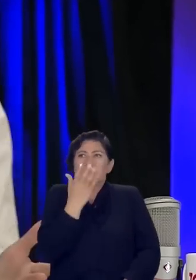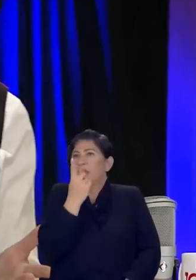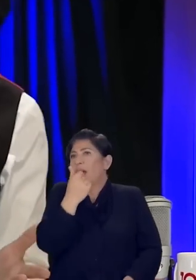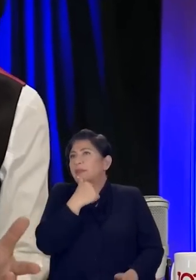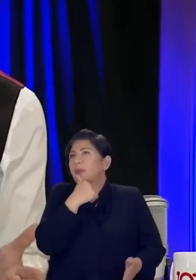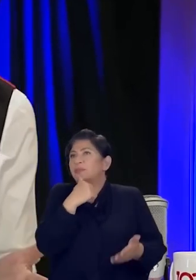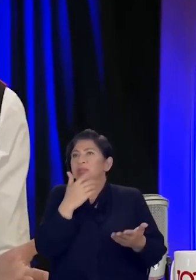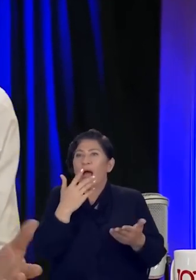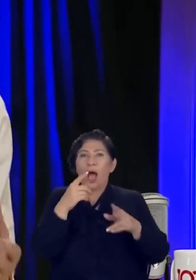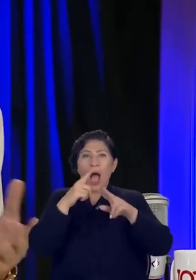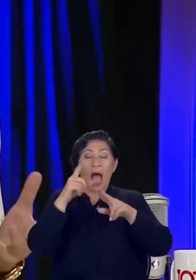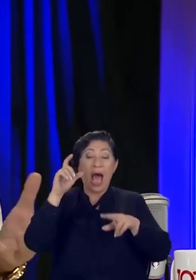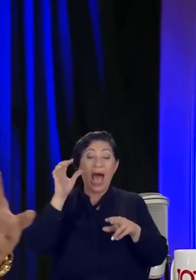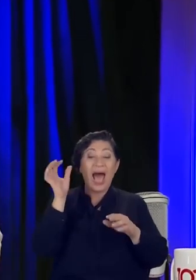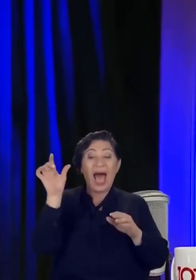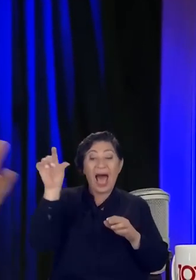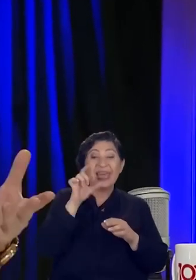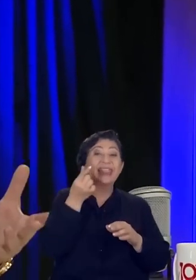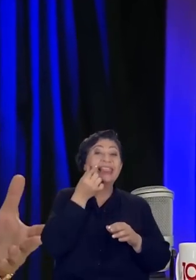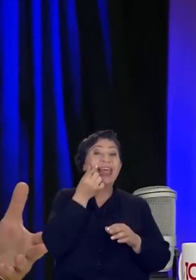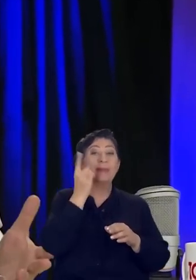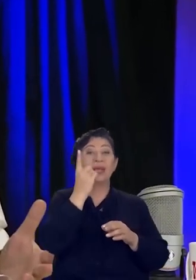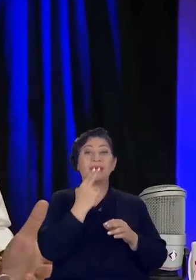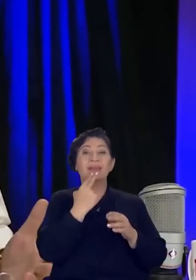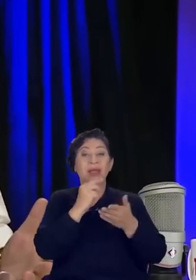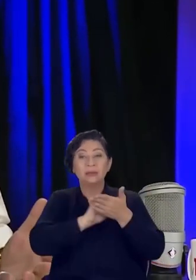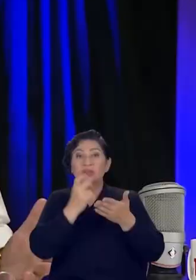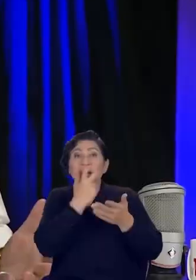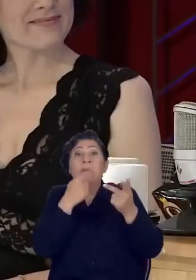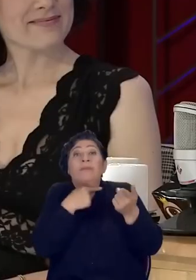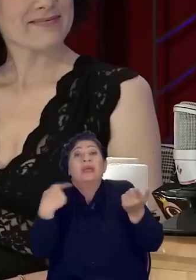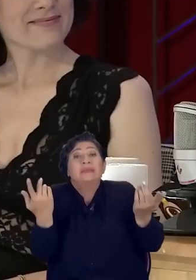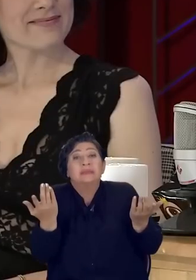yaşında bir adamın Ay Tenli Kadın diye bir şarkı yapmasına imkan yok.